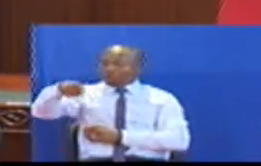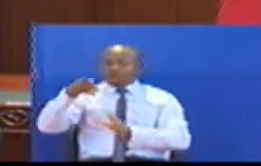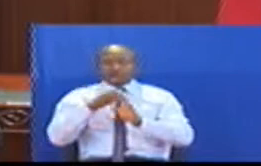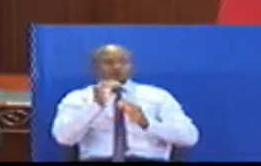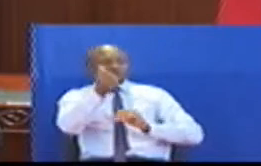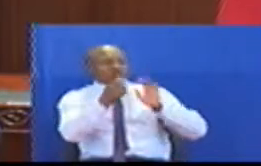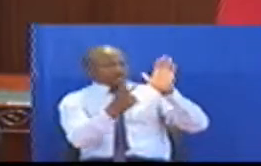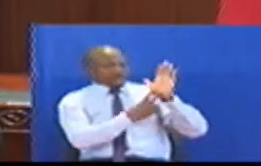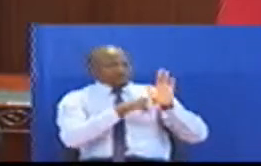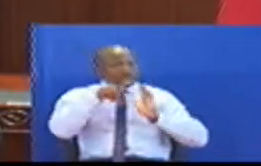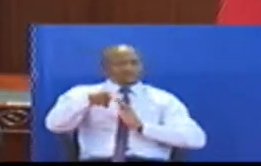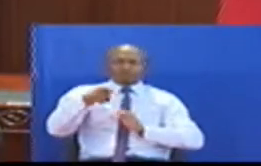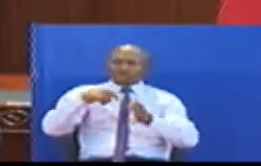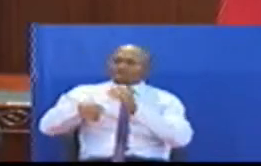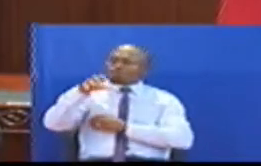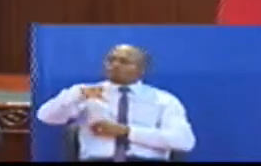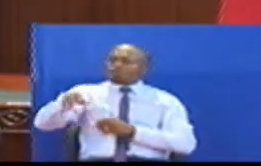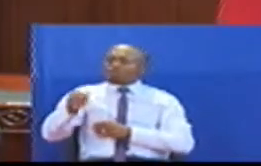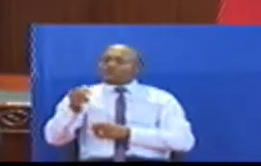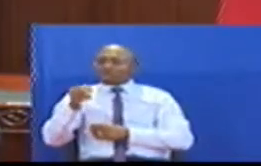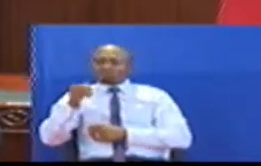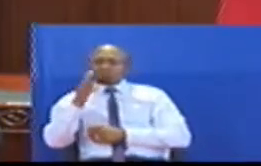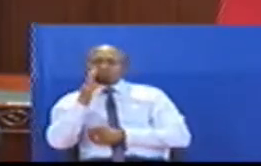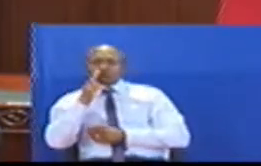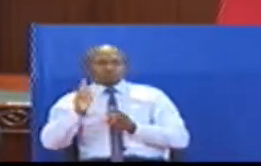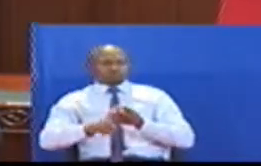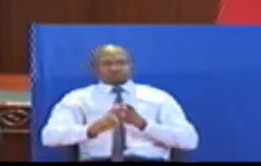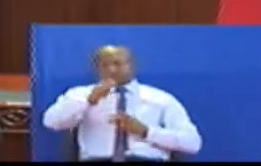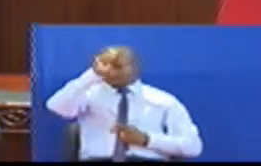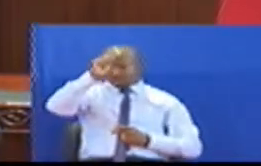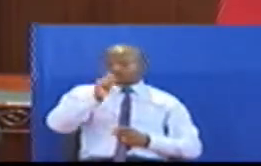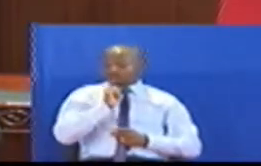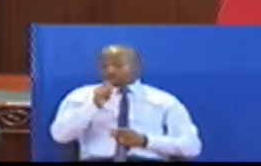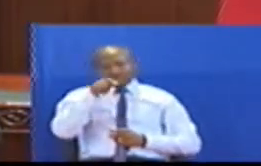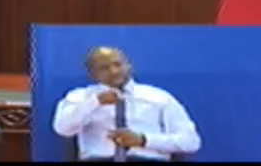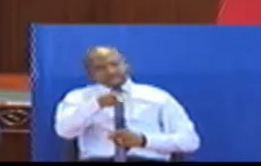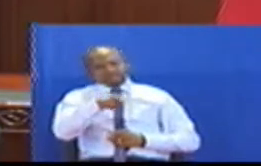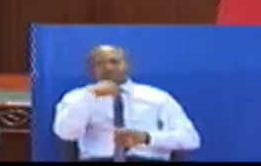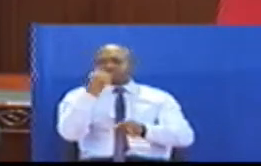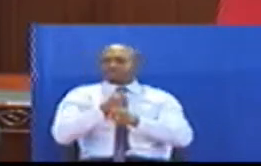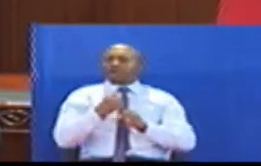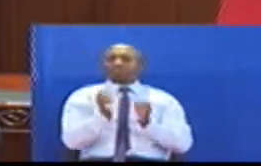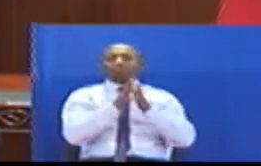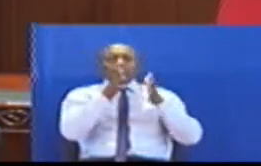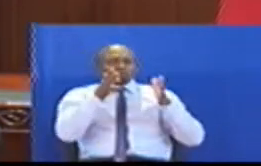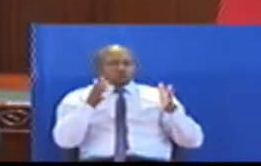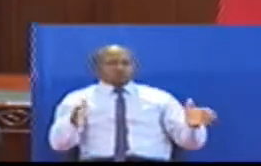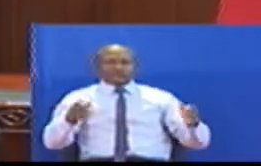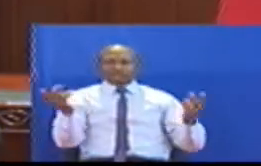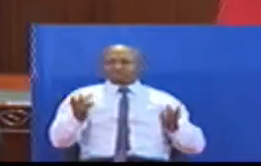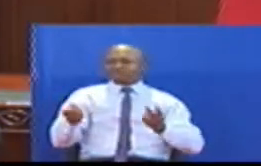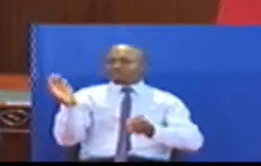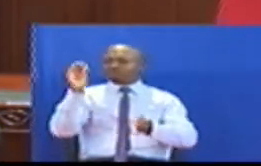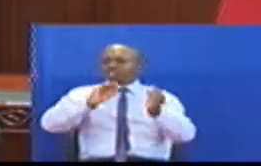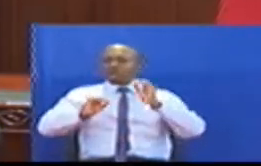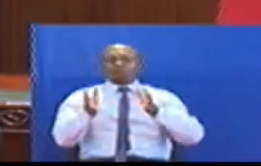kwenye soko la tumbaku kununua tumbaku. Mheshimiwa speaker, hiyo itakuwa ni kazi kubwa sana na utakuwa ni mchango mkubwa sana